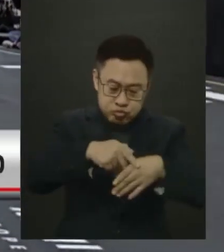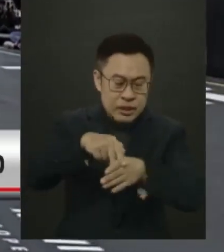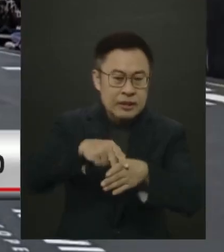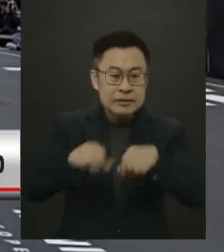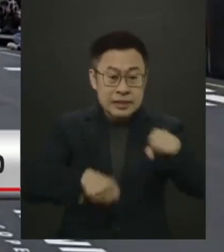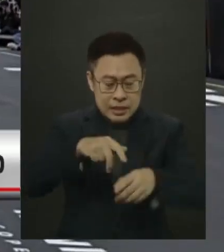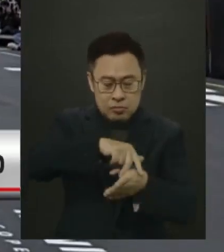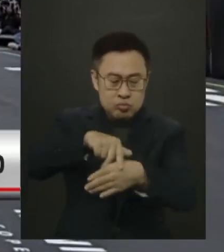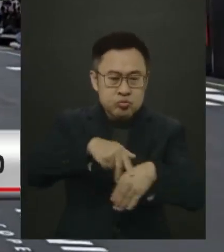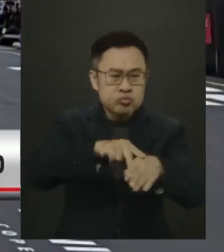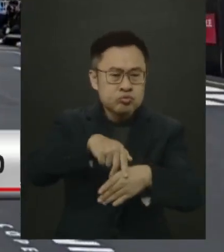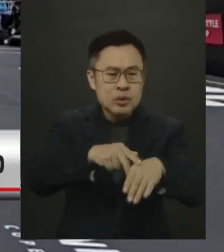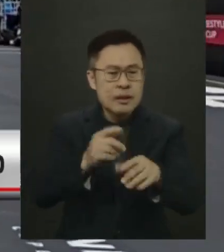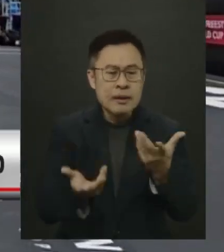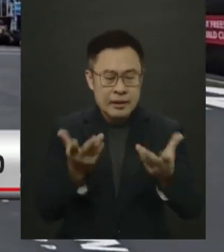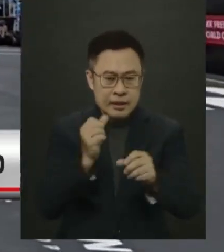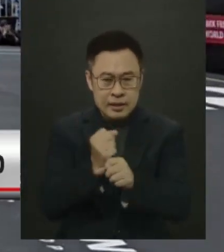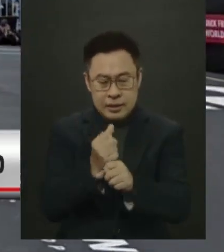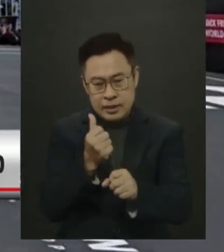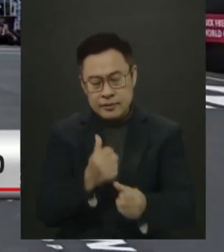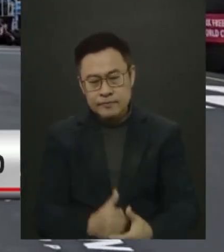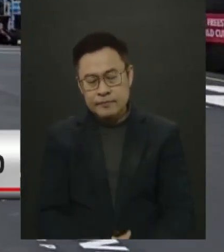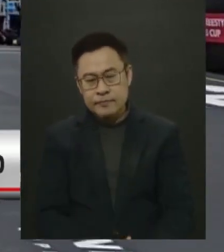าทางก็เรียกว่าเป็นอีกหนึ่งกีฬาที่น่าสนใจเหมือนกัน